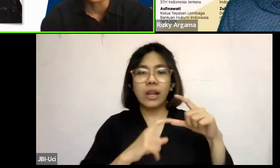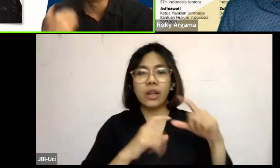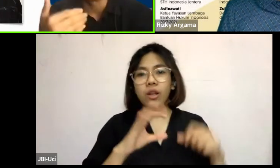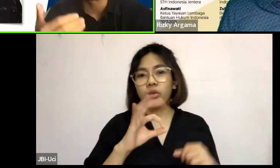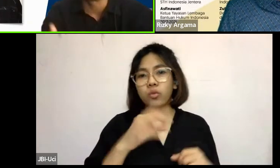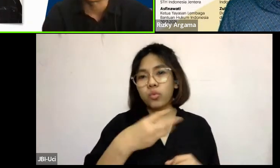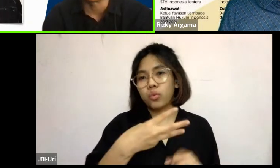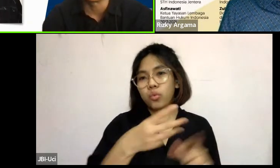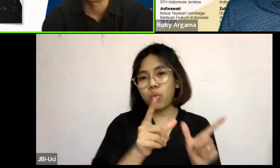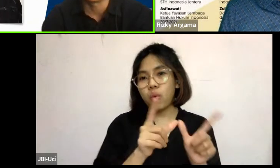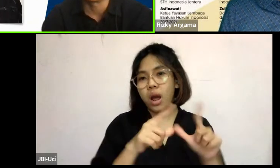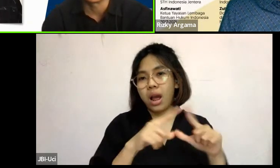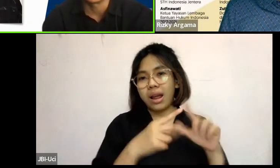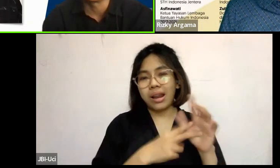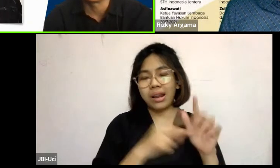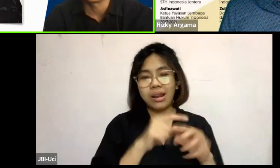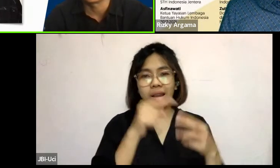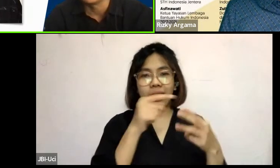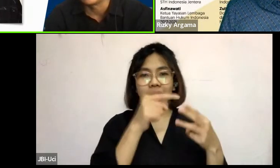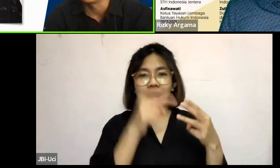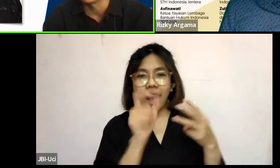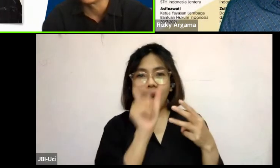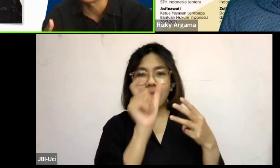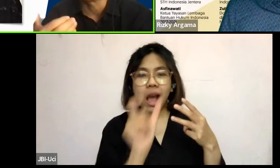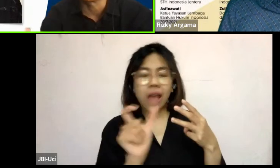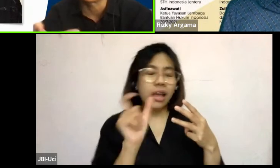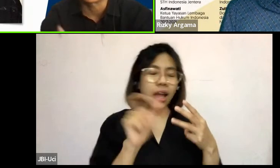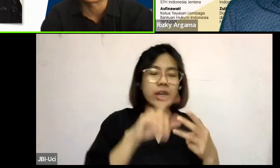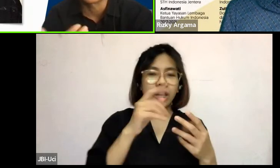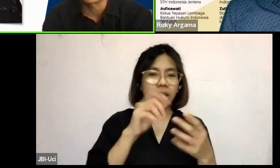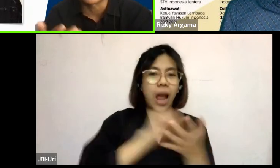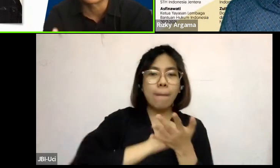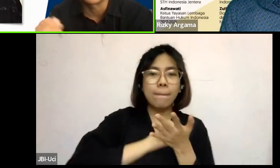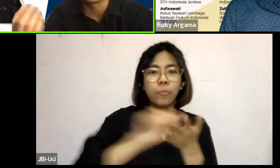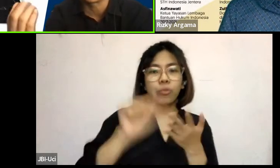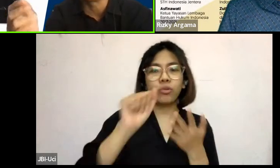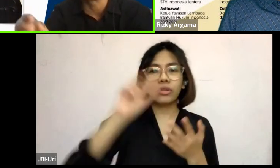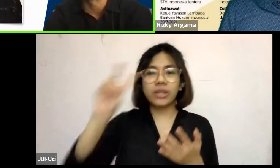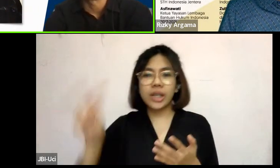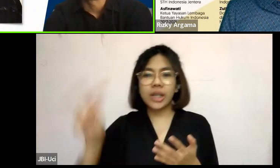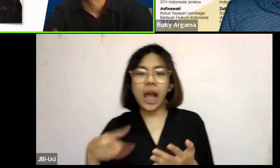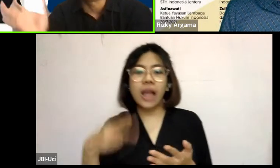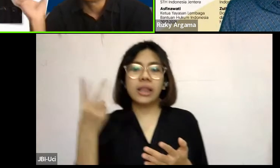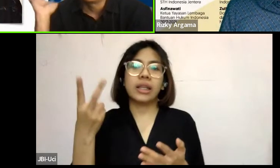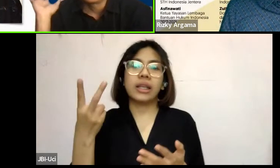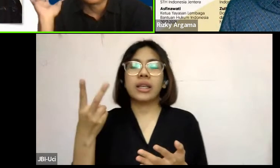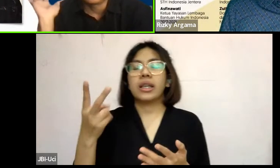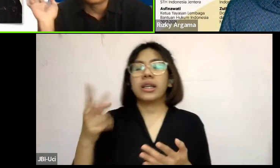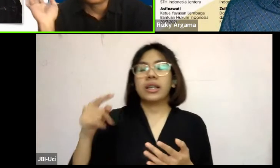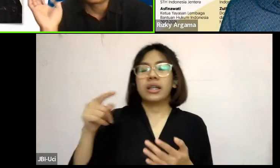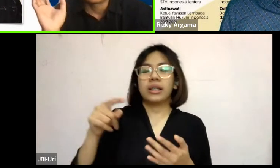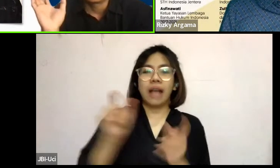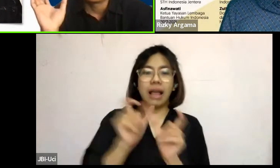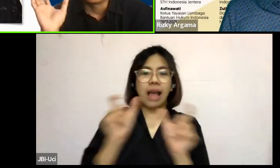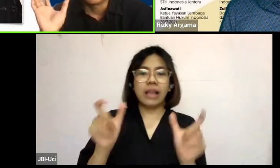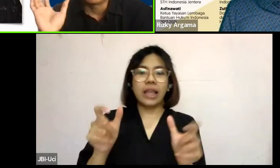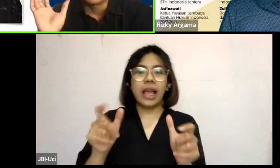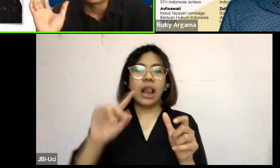dan kemudian menggunakan ejaan baru ejaan yang disempurnakan ke Karanganyar webix jadi